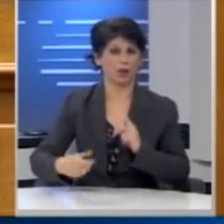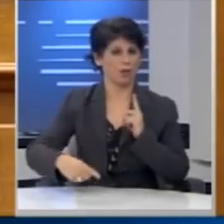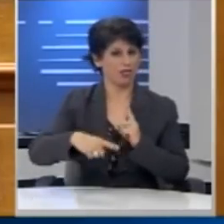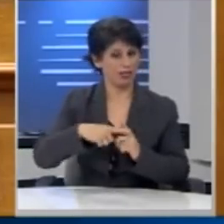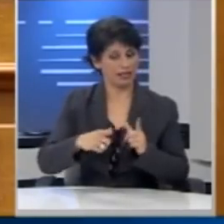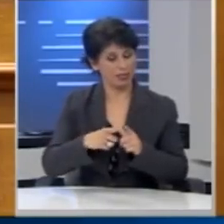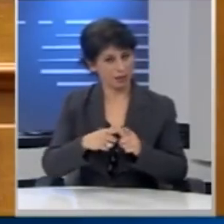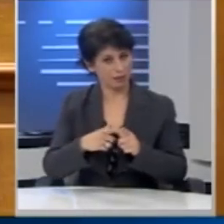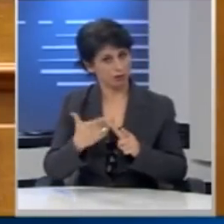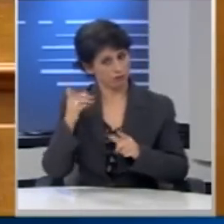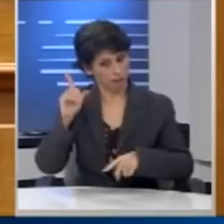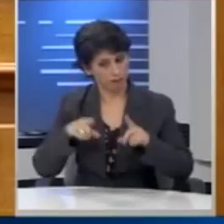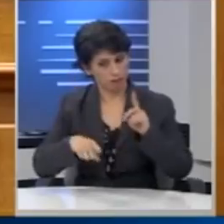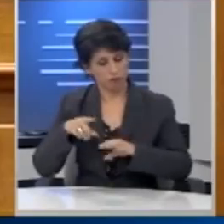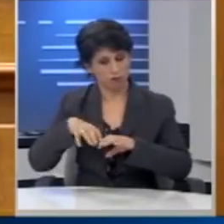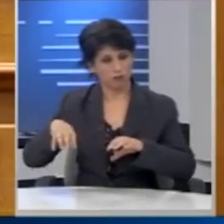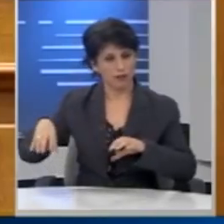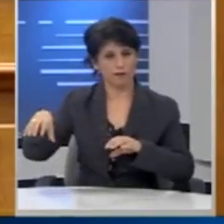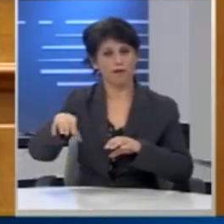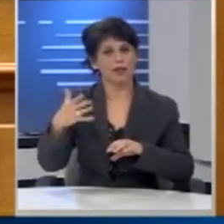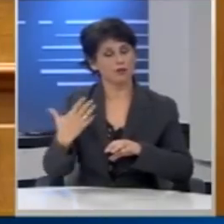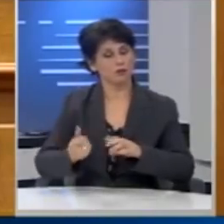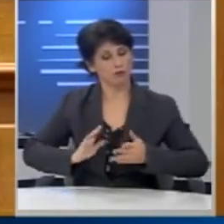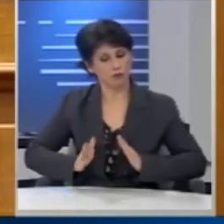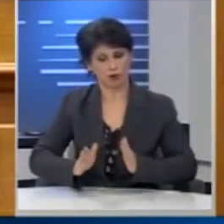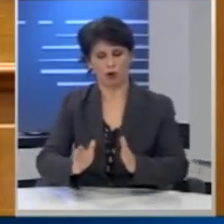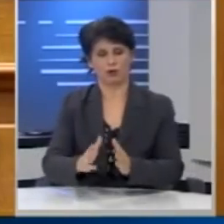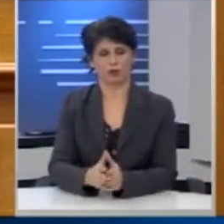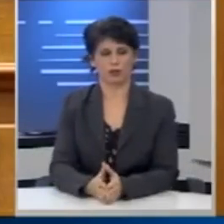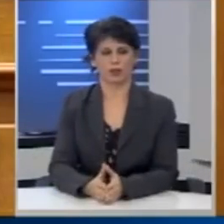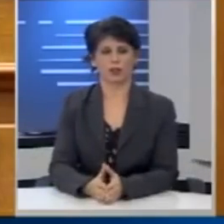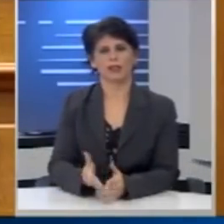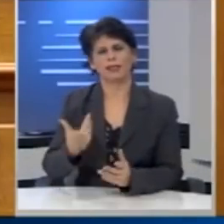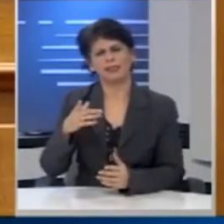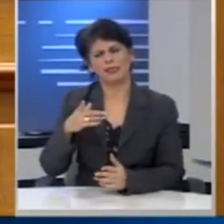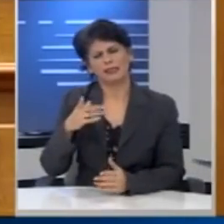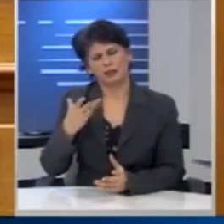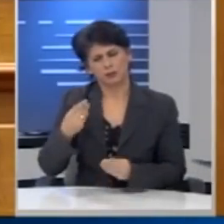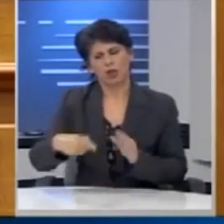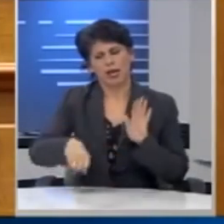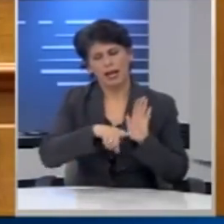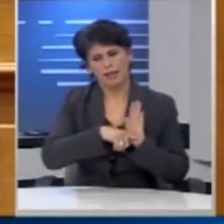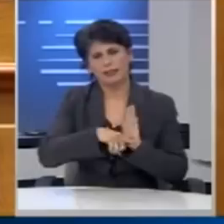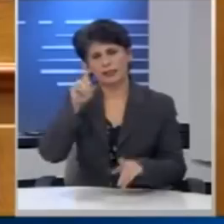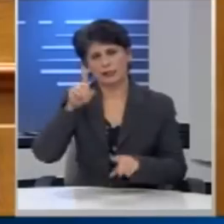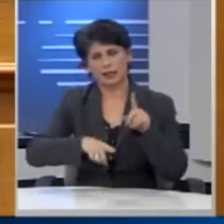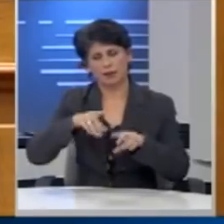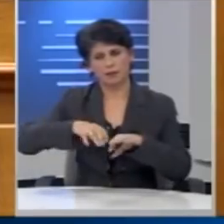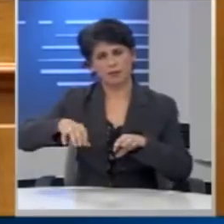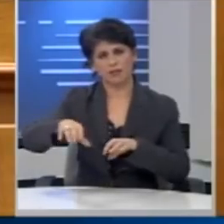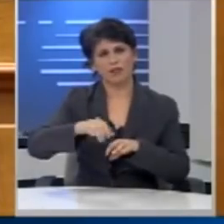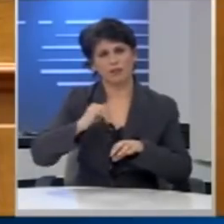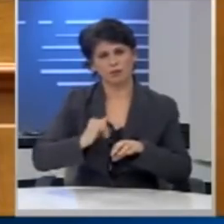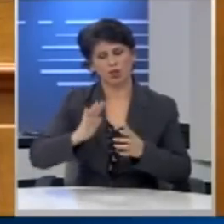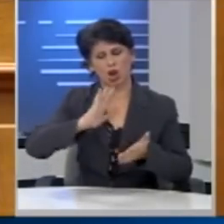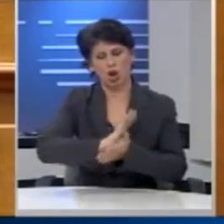θετικά δείγματα γραφής στις περιφέρειες εκείνες οι οποίες προχώρησαν και τα εξαιρετικά αρνητικά δείγματα γραφής στις περιφέρειες